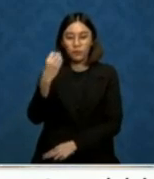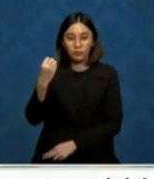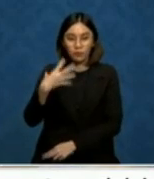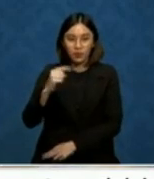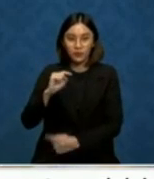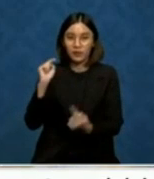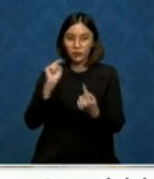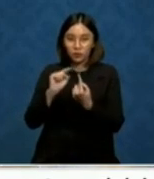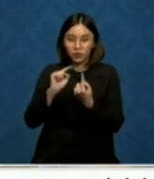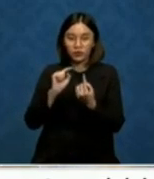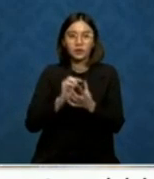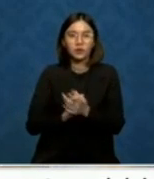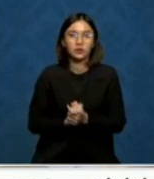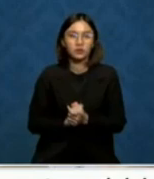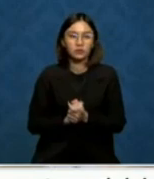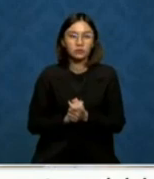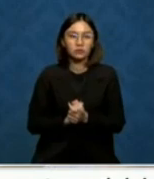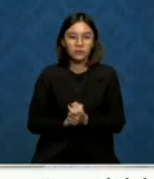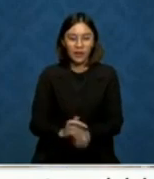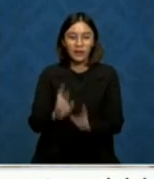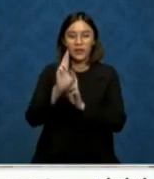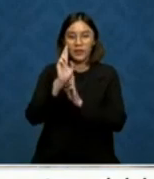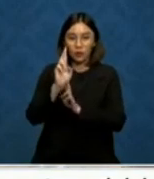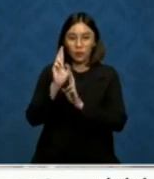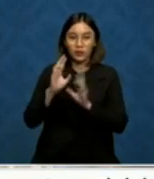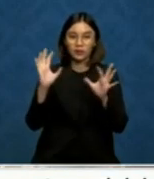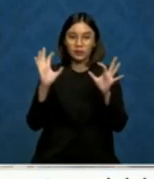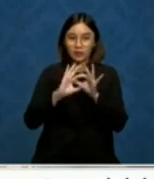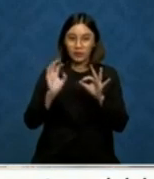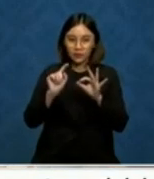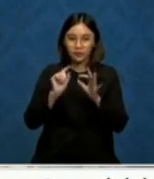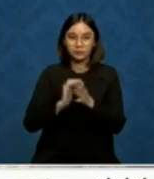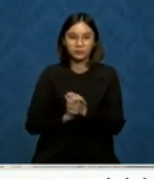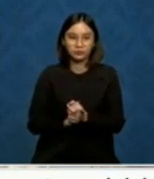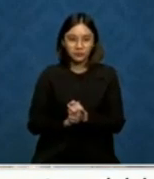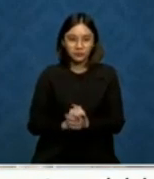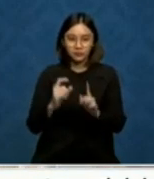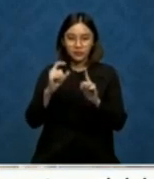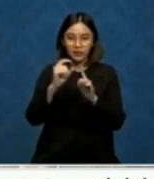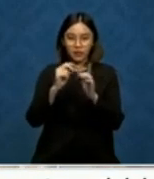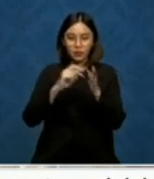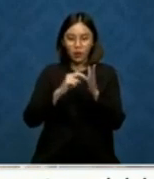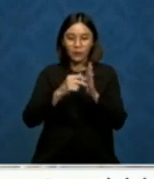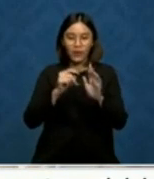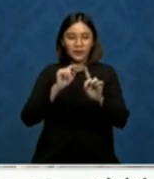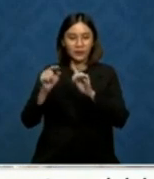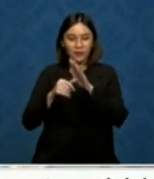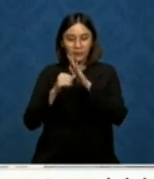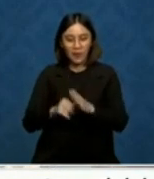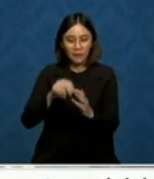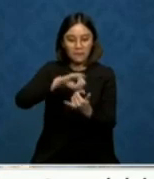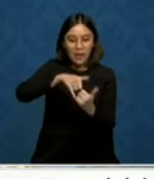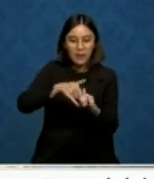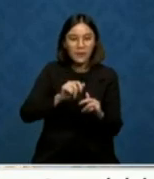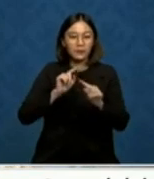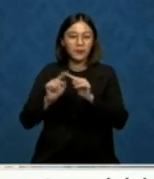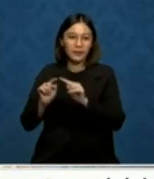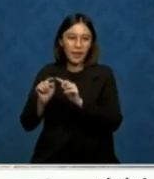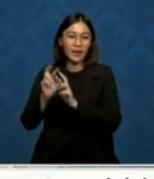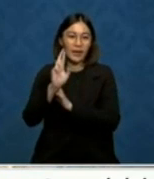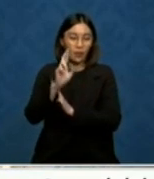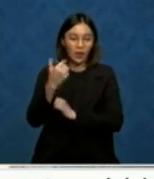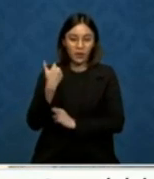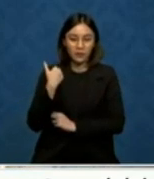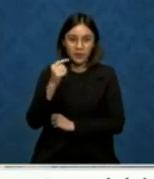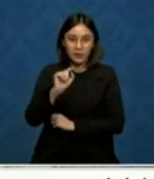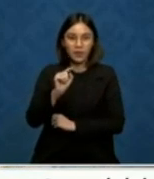เรื่องของการให้ระมัดระวังนะครับเรื่องของการนิยามนะครับคุกคามทางเพศนะครับรวมถึงเรื่องของ